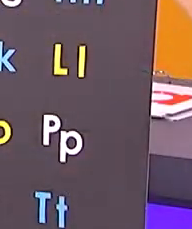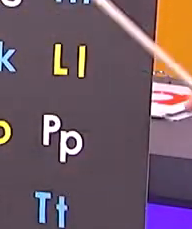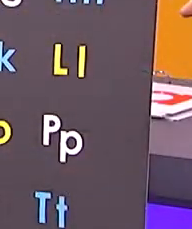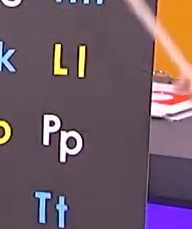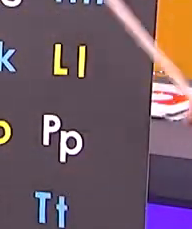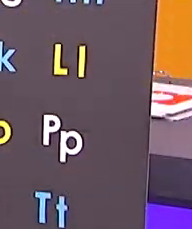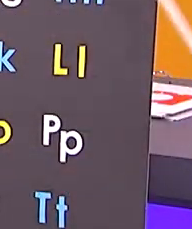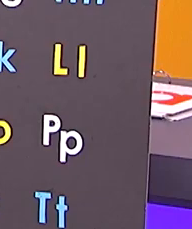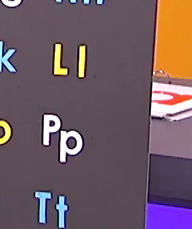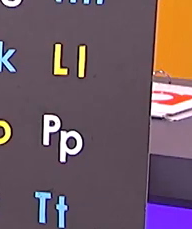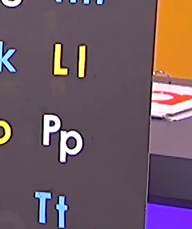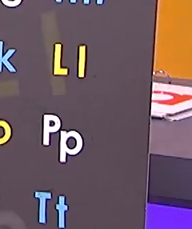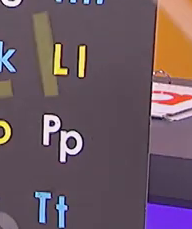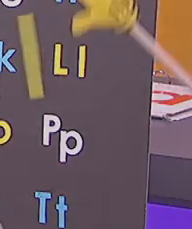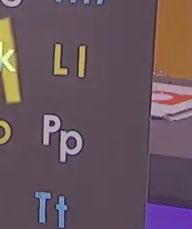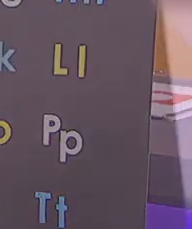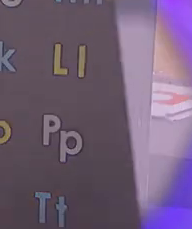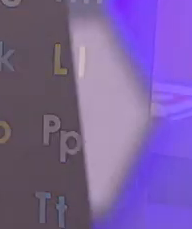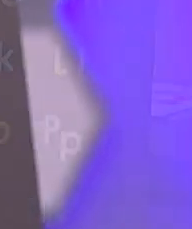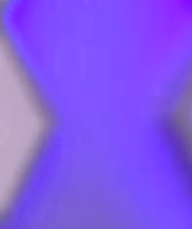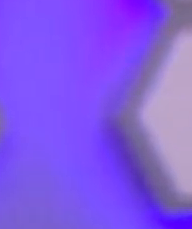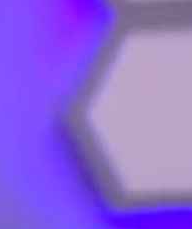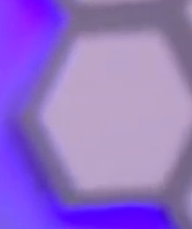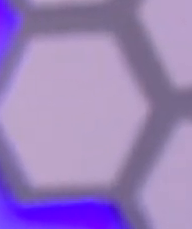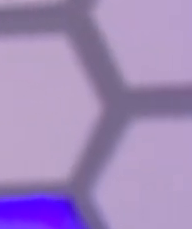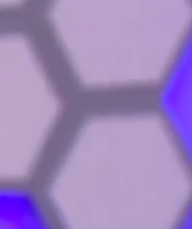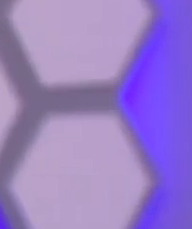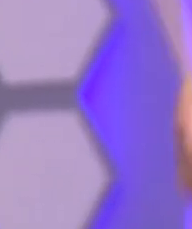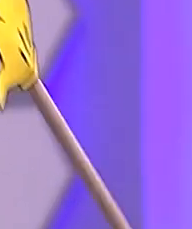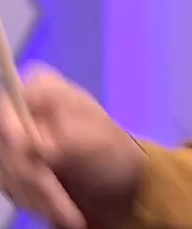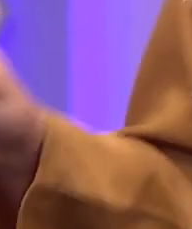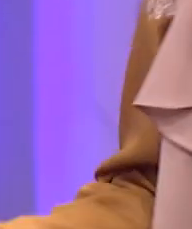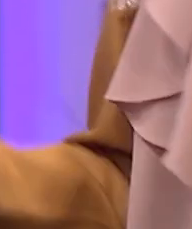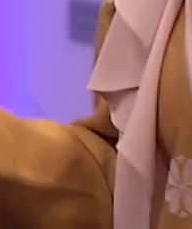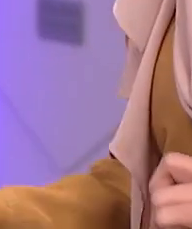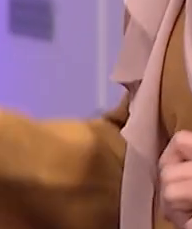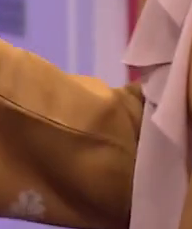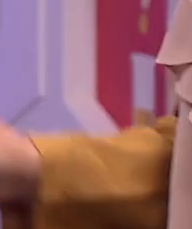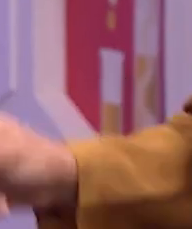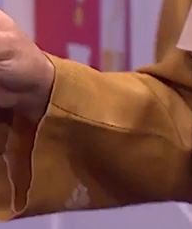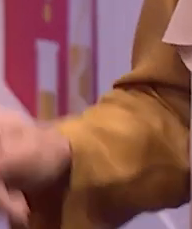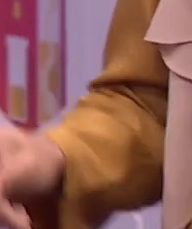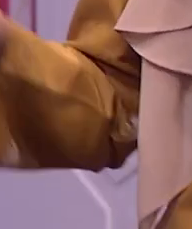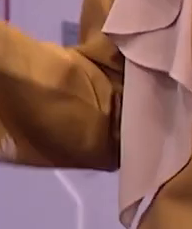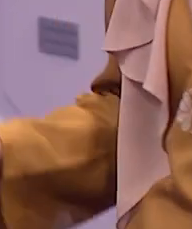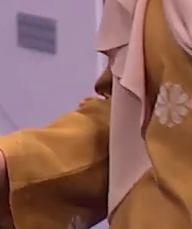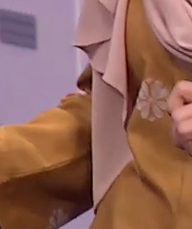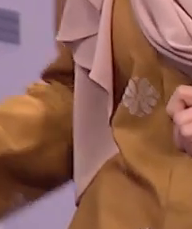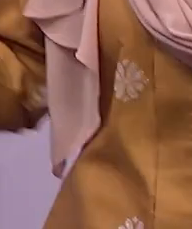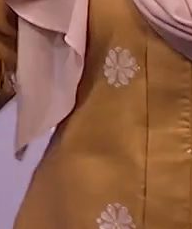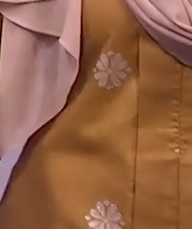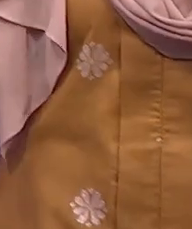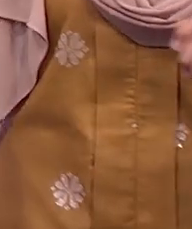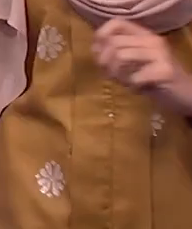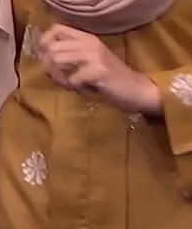eh B C D E F G H I J Carry you home